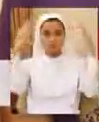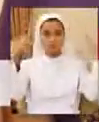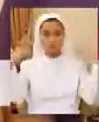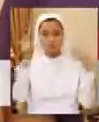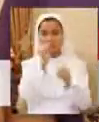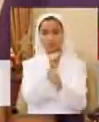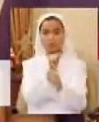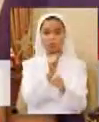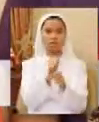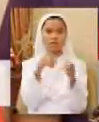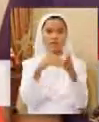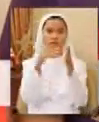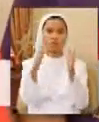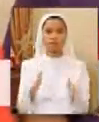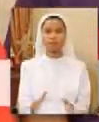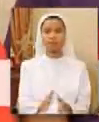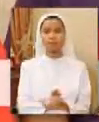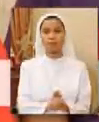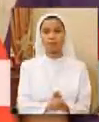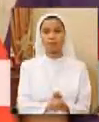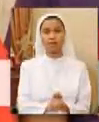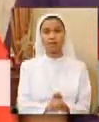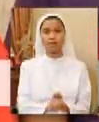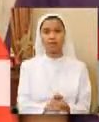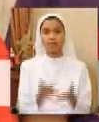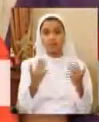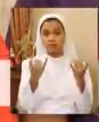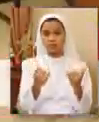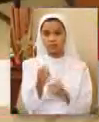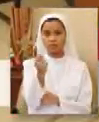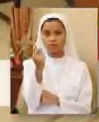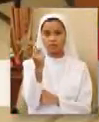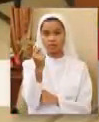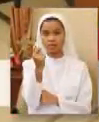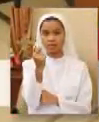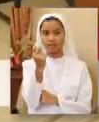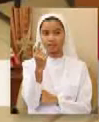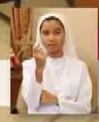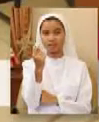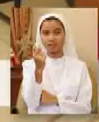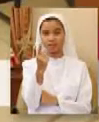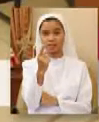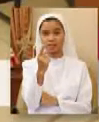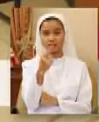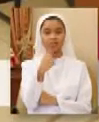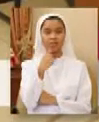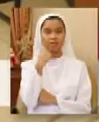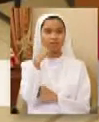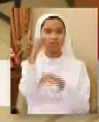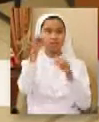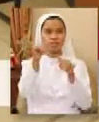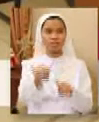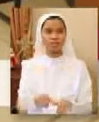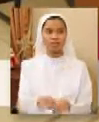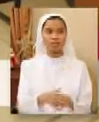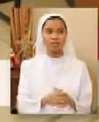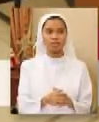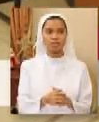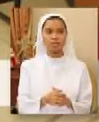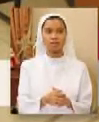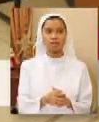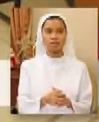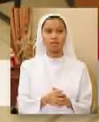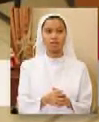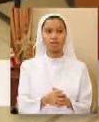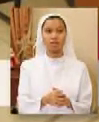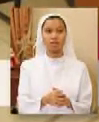parang working student, gano'n. Mm-hmm. Pero ngayon, may 11 tayo na nandun. So, in-house sila, nandun din